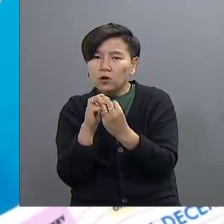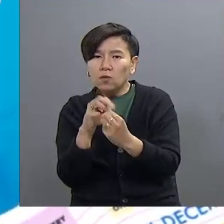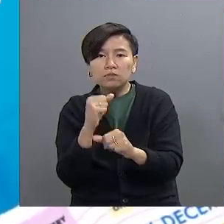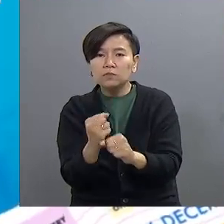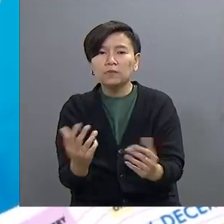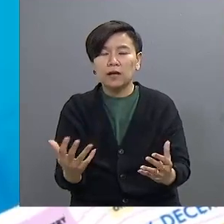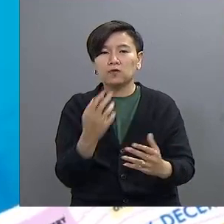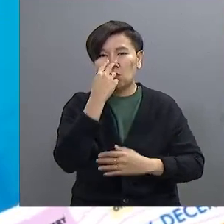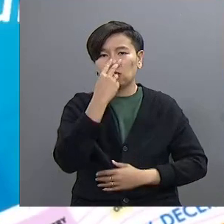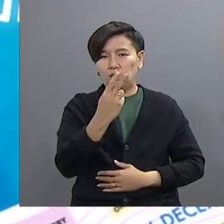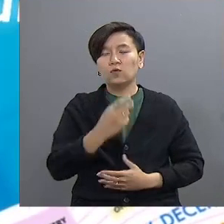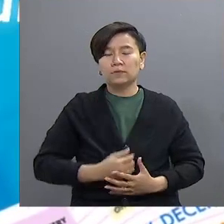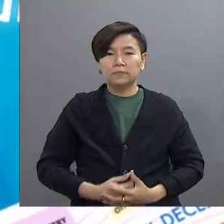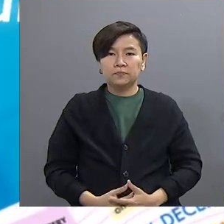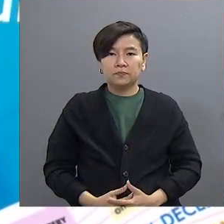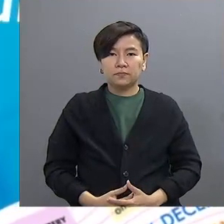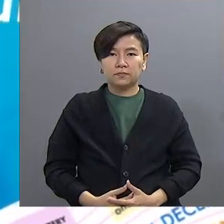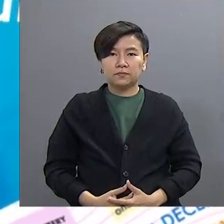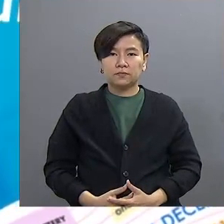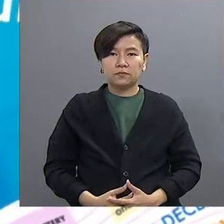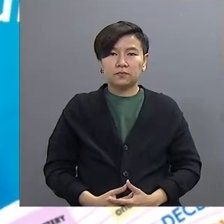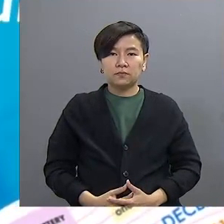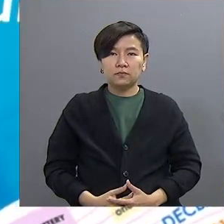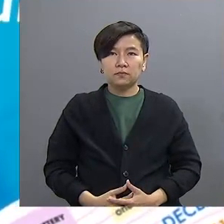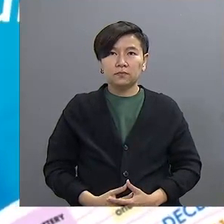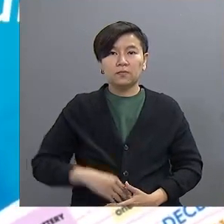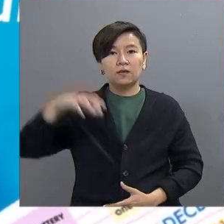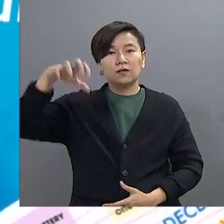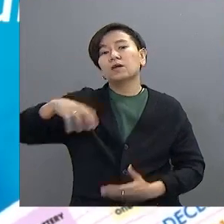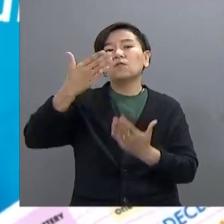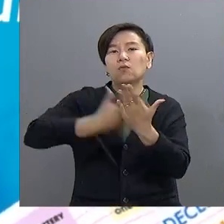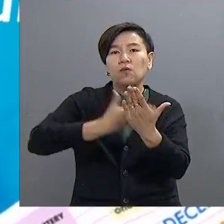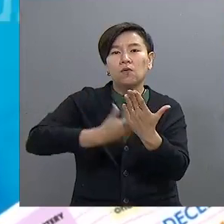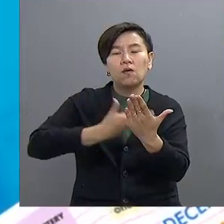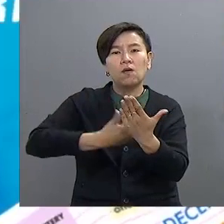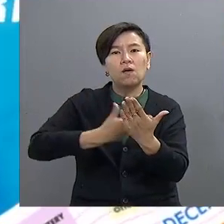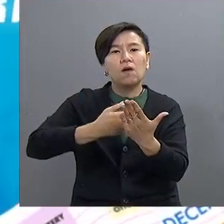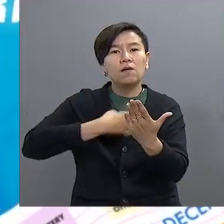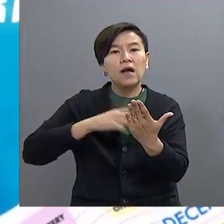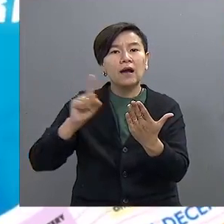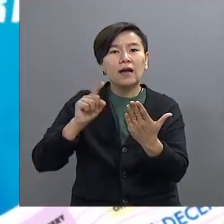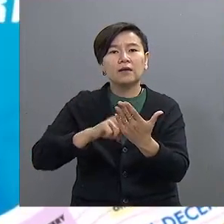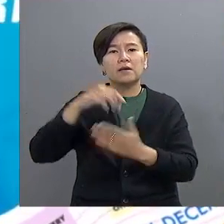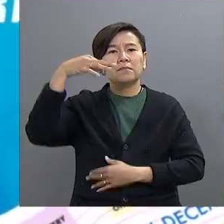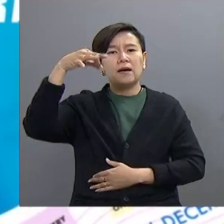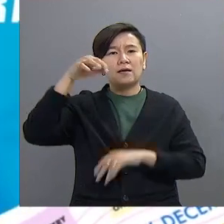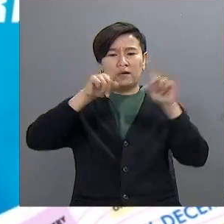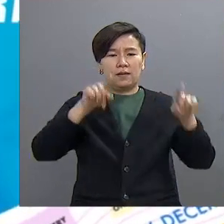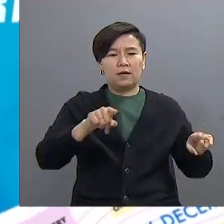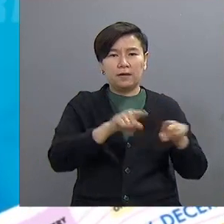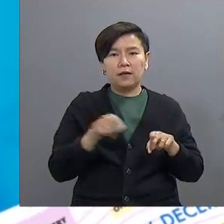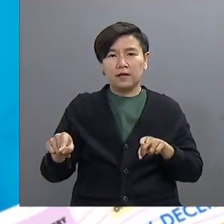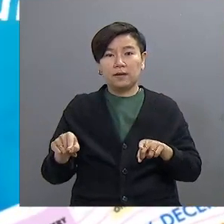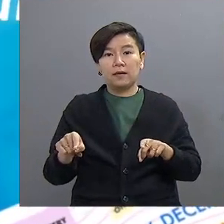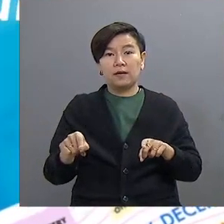ะคะแล้วก็สำนักงานสลากเนี่ยก็ต้องการให้สลากแบบใบเนี่ยสามารถขายควบคู่กันไปถือว่าเป็นจุดเ